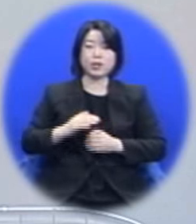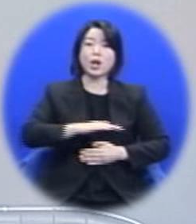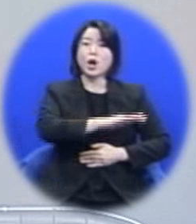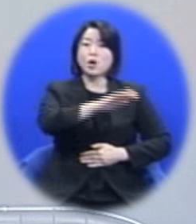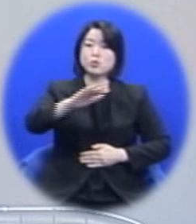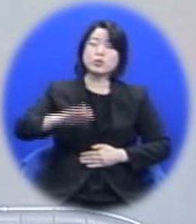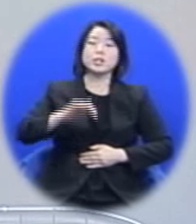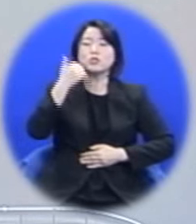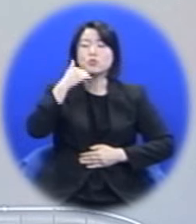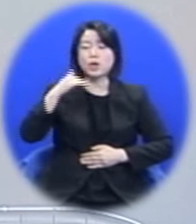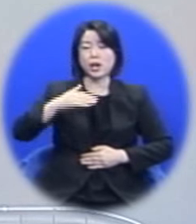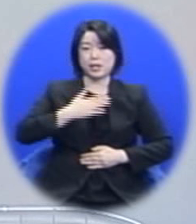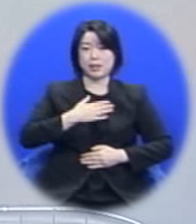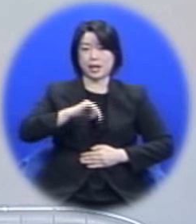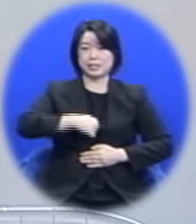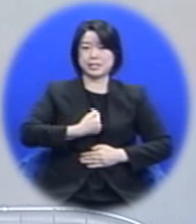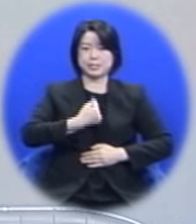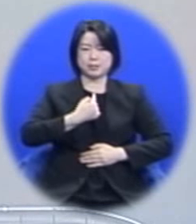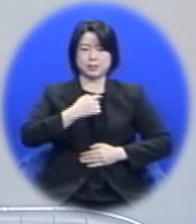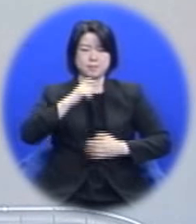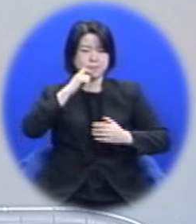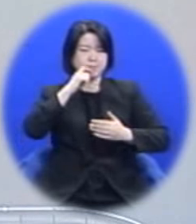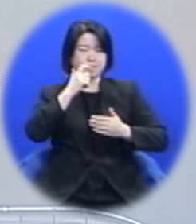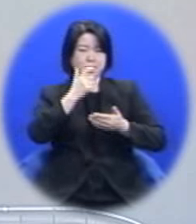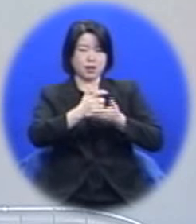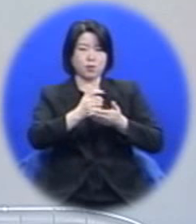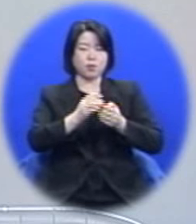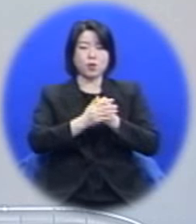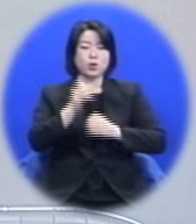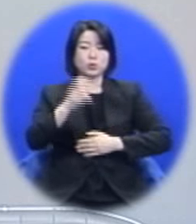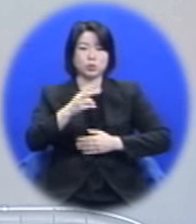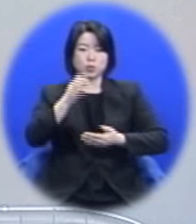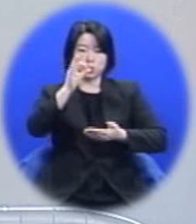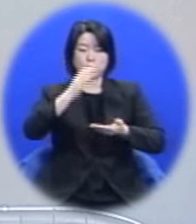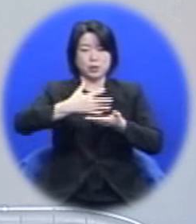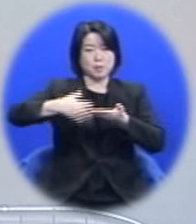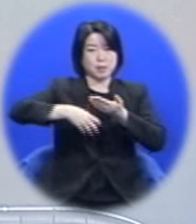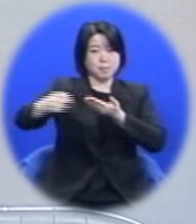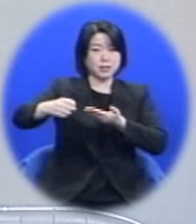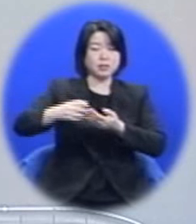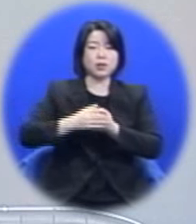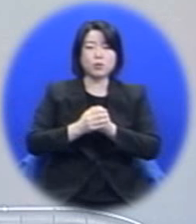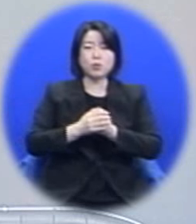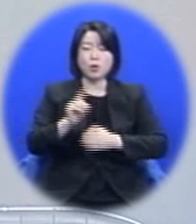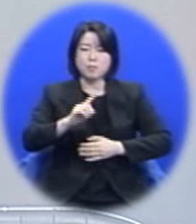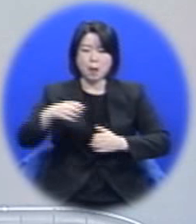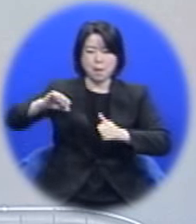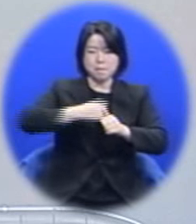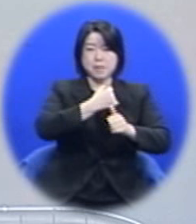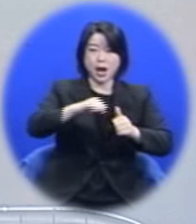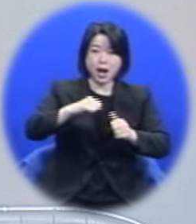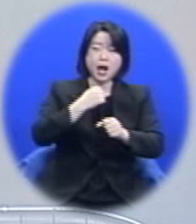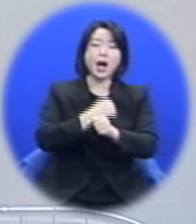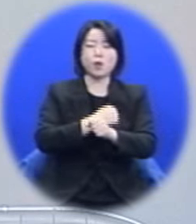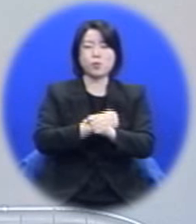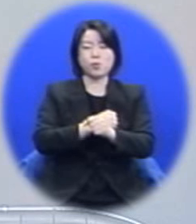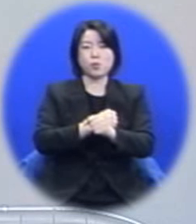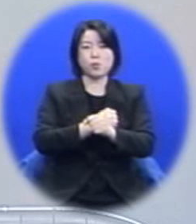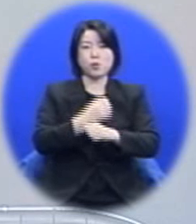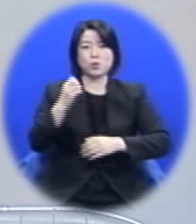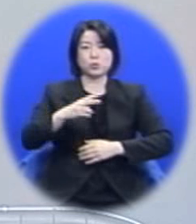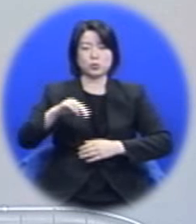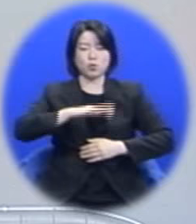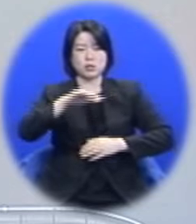우리는 누가 우리 자신을 속이거나 우리 돈을 뺏어가거나 우리에게 무슨 폭력을 행사하거나